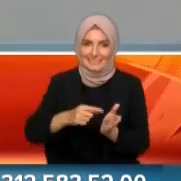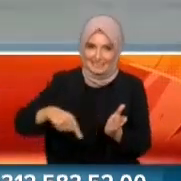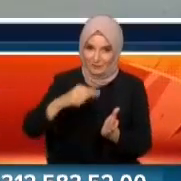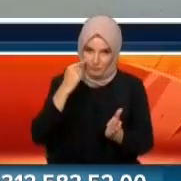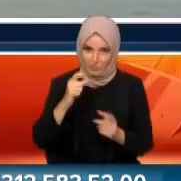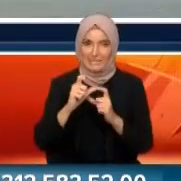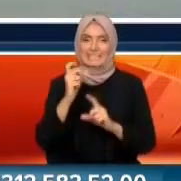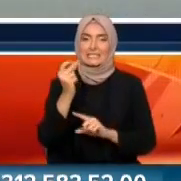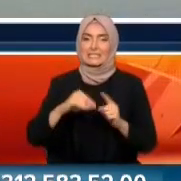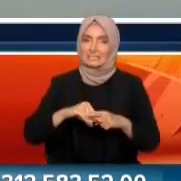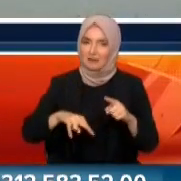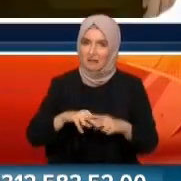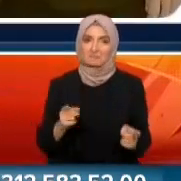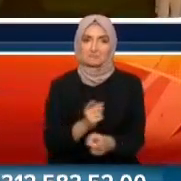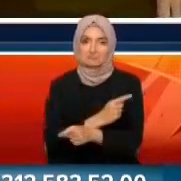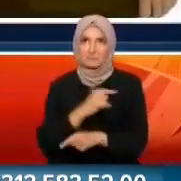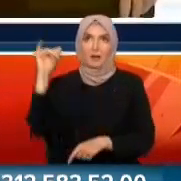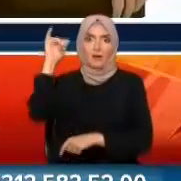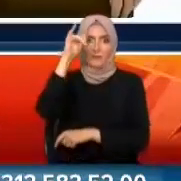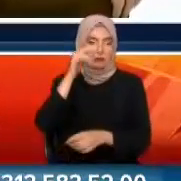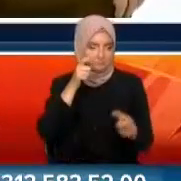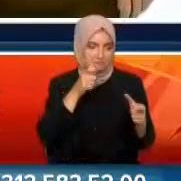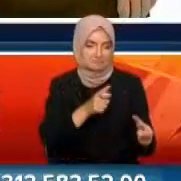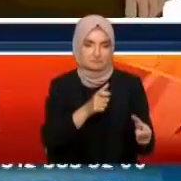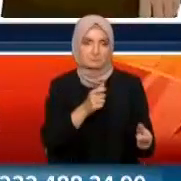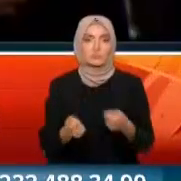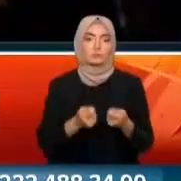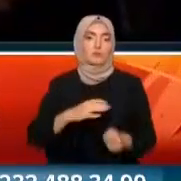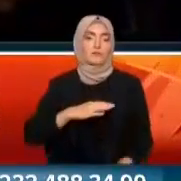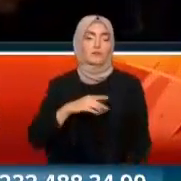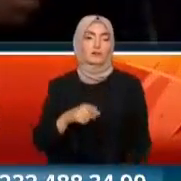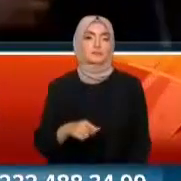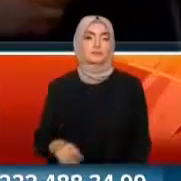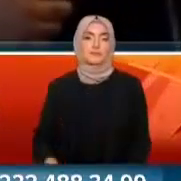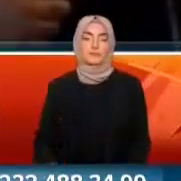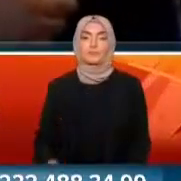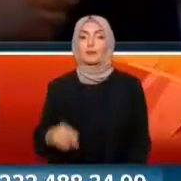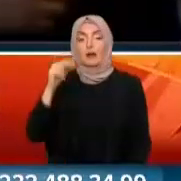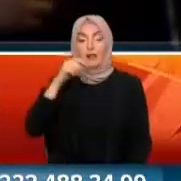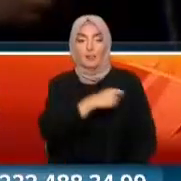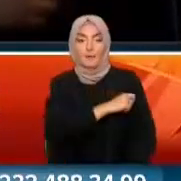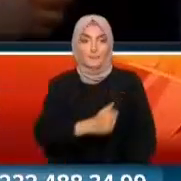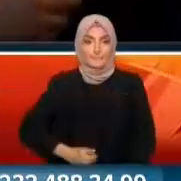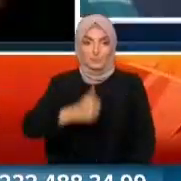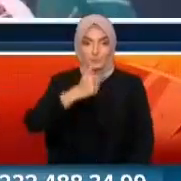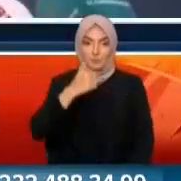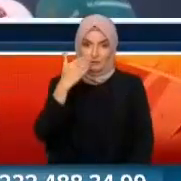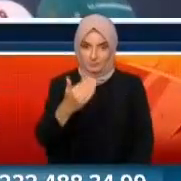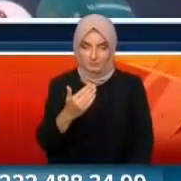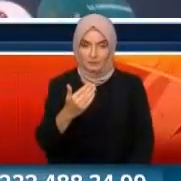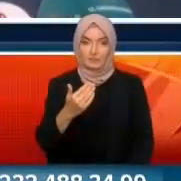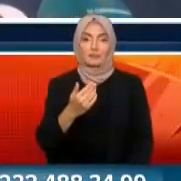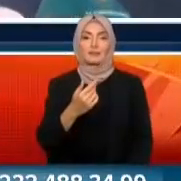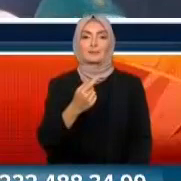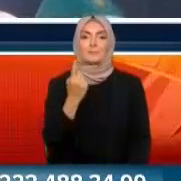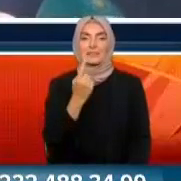izliyor. Şansölye Merkel benden ricada bulundu. Eğer siz Yunanistan'a güveniyorsanız şöyle 3